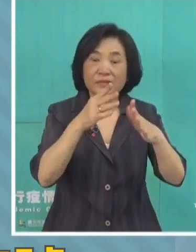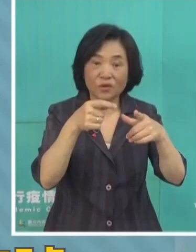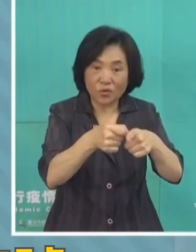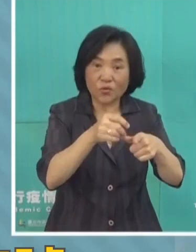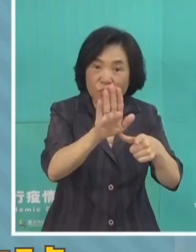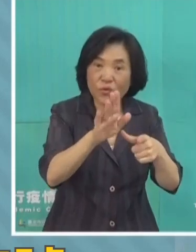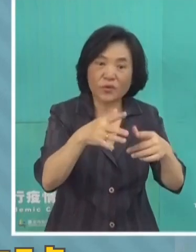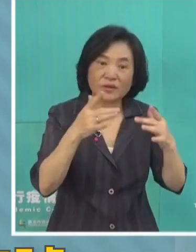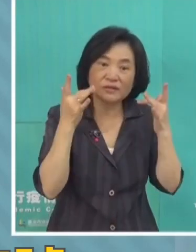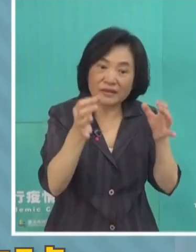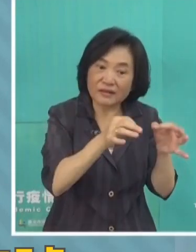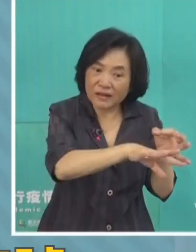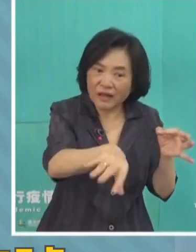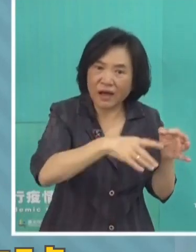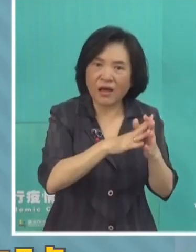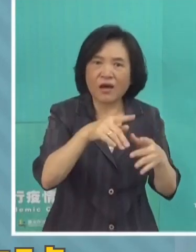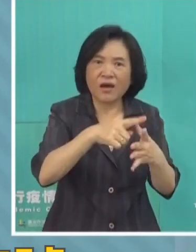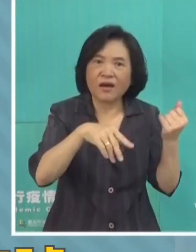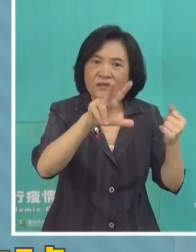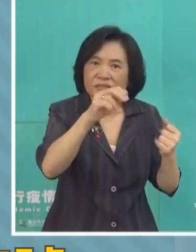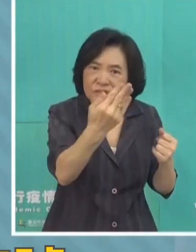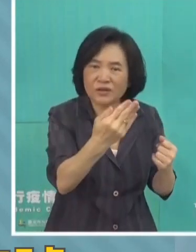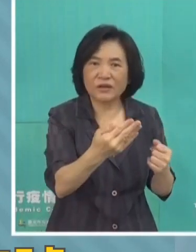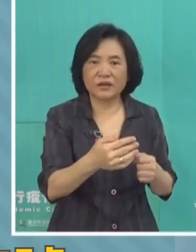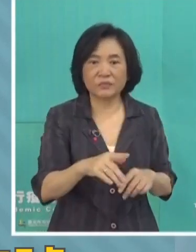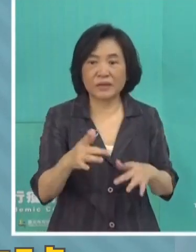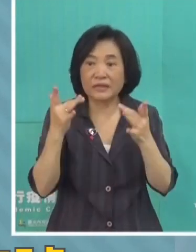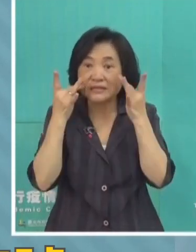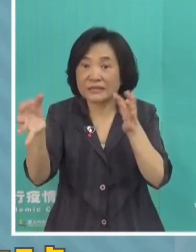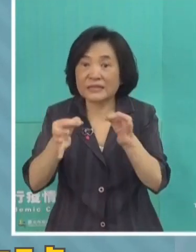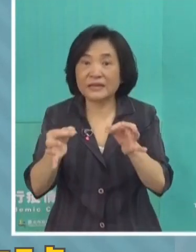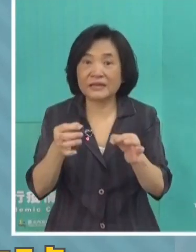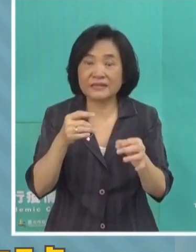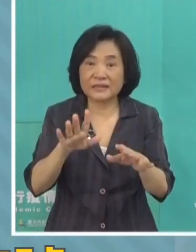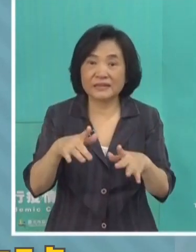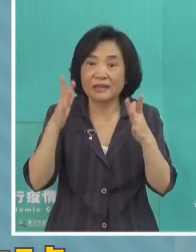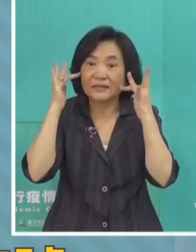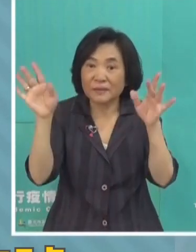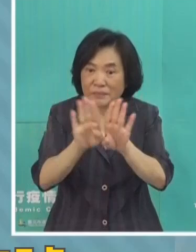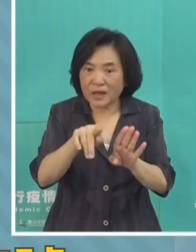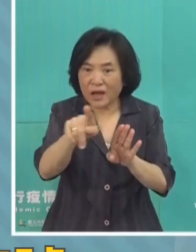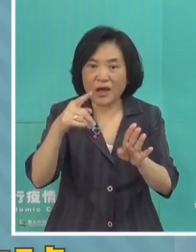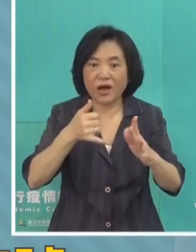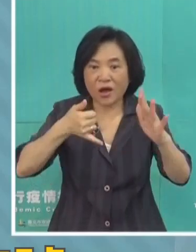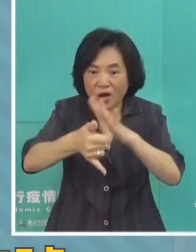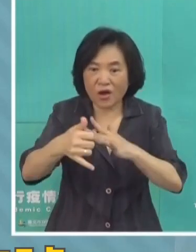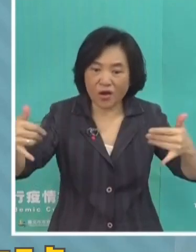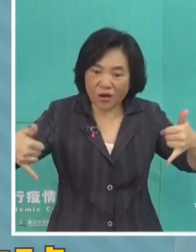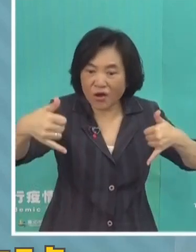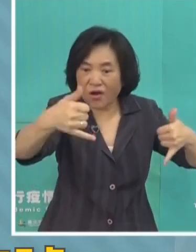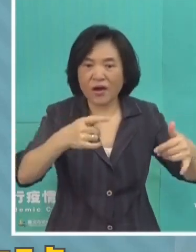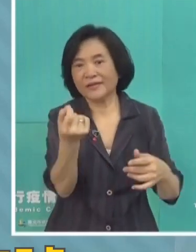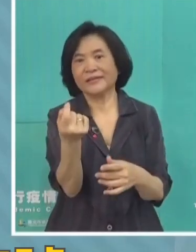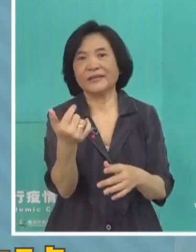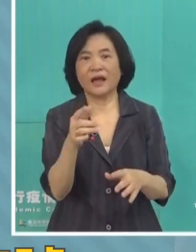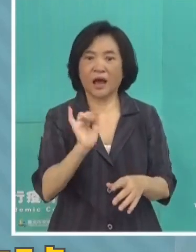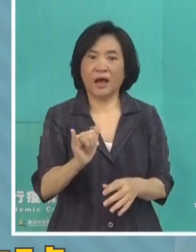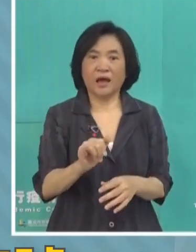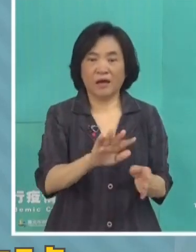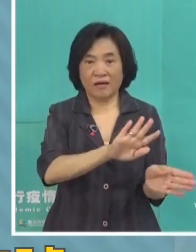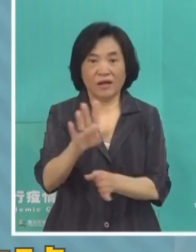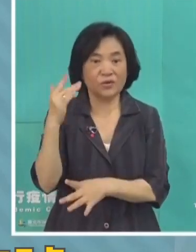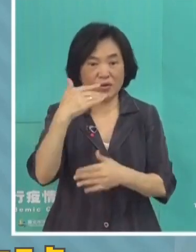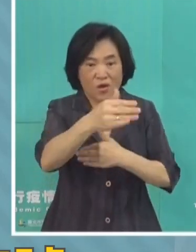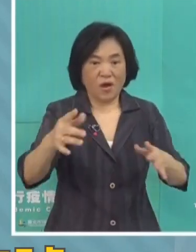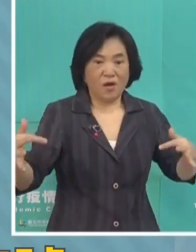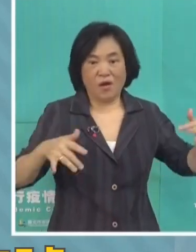就79个。那个市场不是说每一个都像现在那个南门中继市场哦，这几个出入口哦，这样很容易。有的四